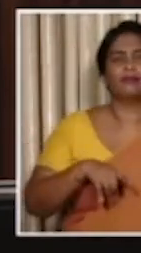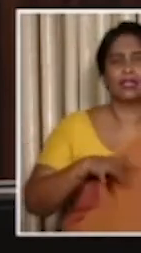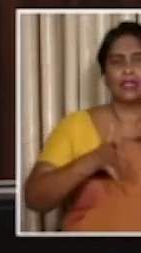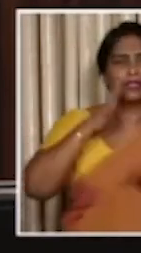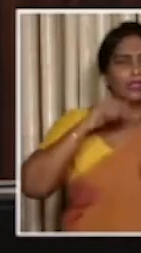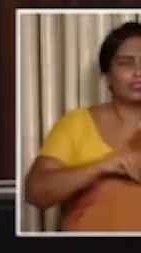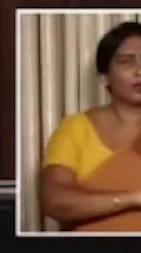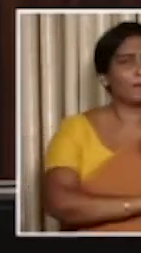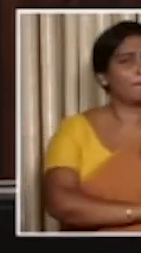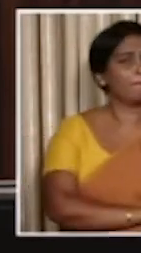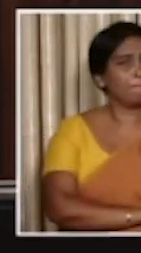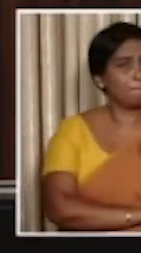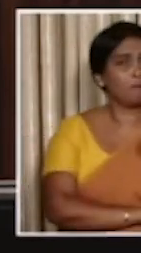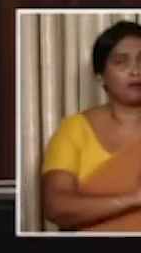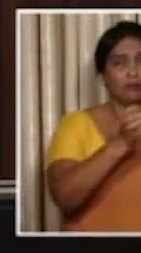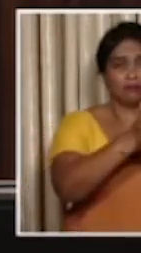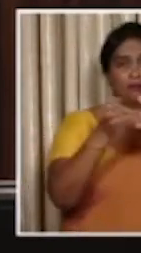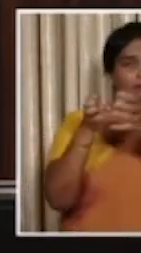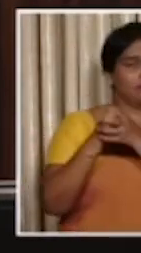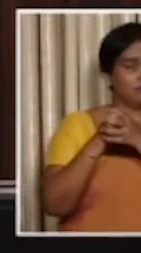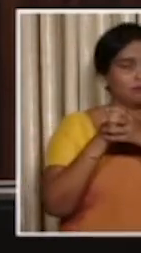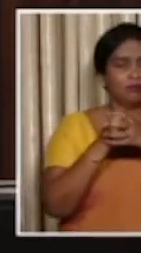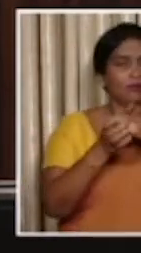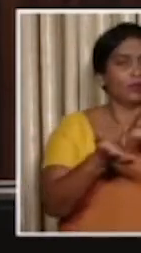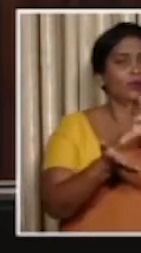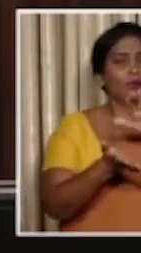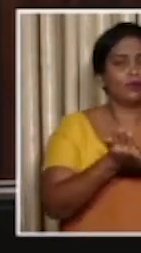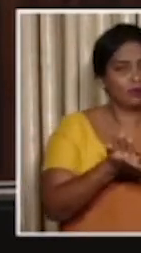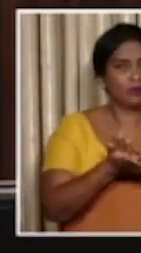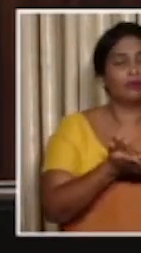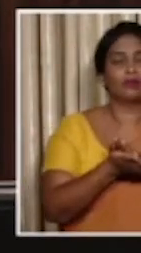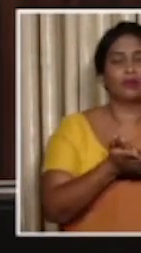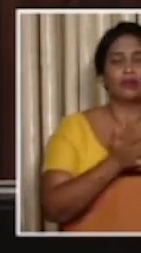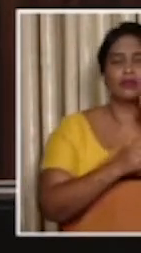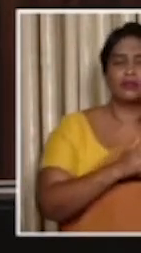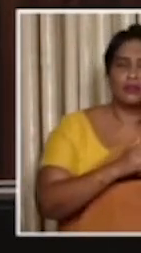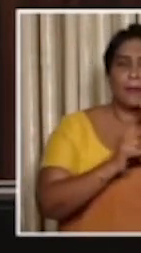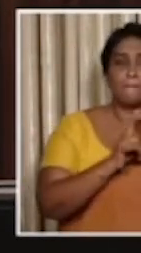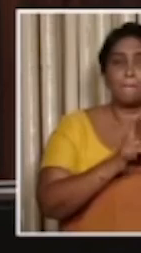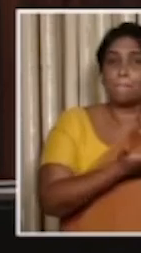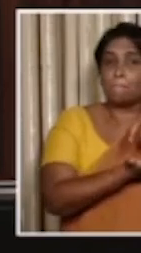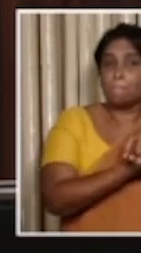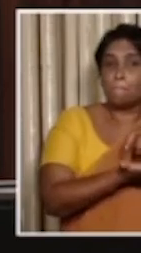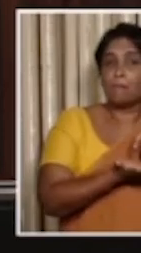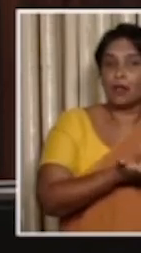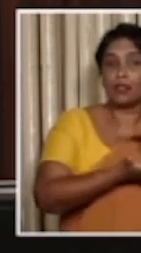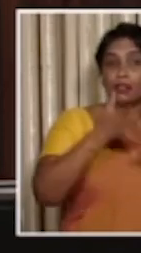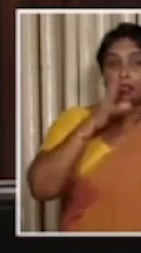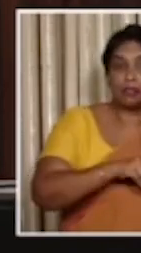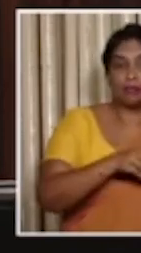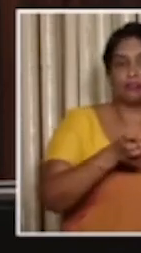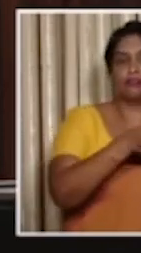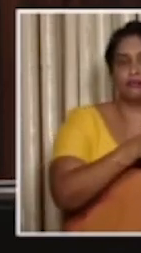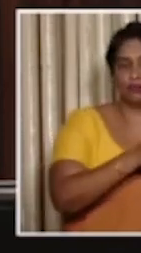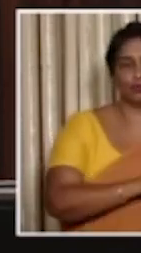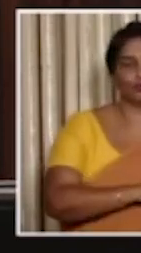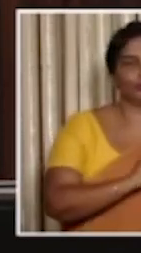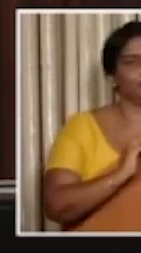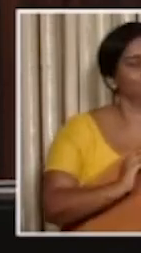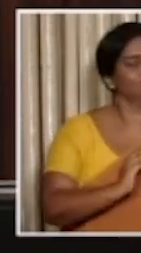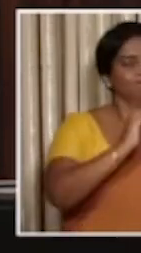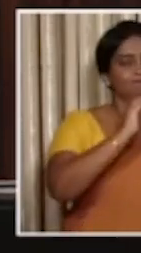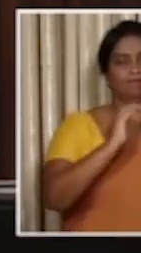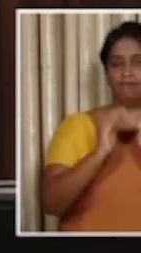දේශපාලන බල කඳවුරු ගොඩනැගී තිබුණේ සමහර විට පළාත් ලෙස දේශපාලන කඳවුරු බල කඳවුරු ගොඩනැගිලා